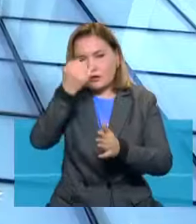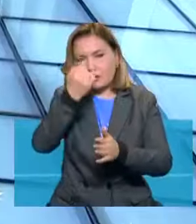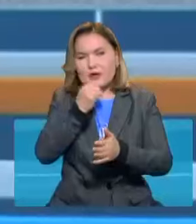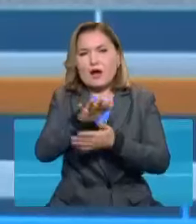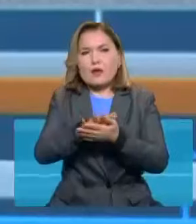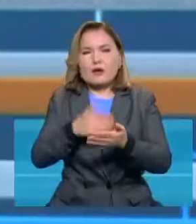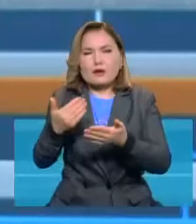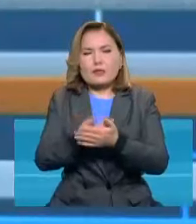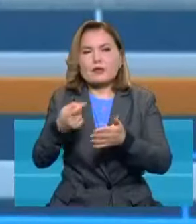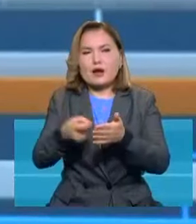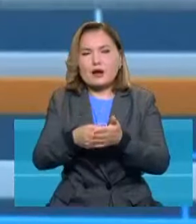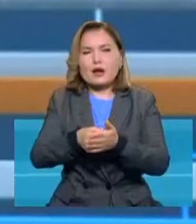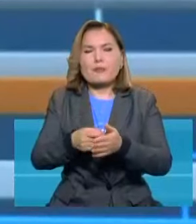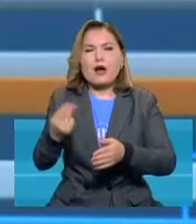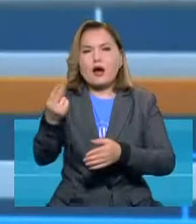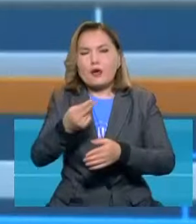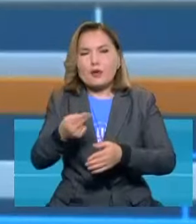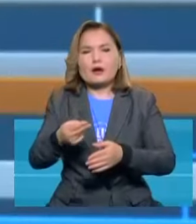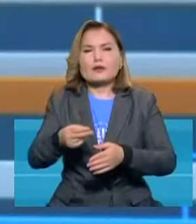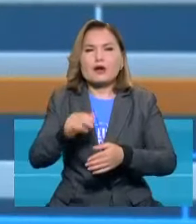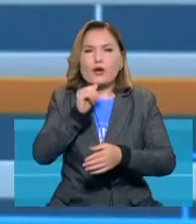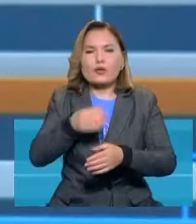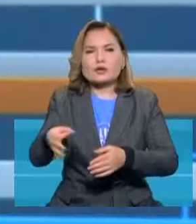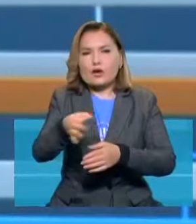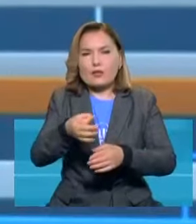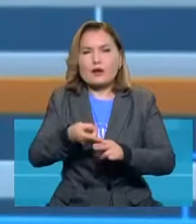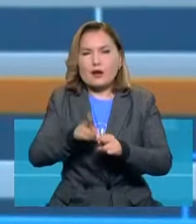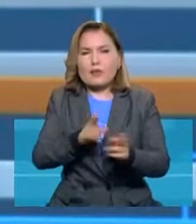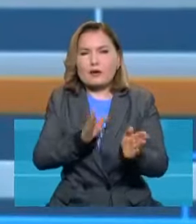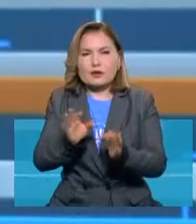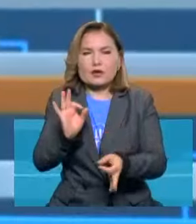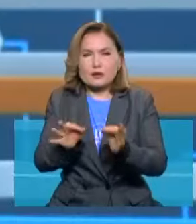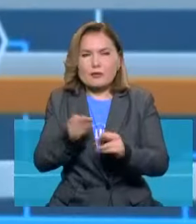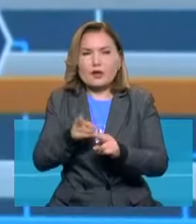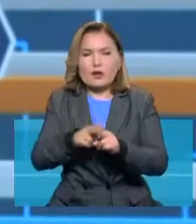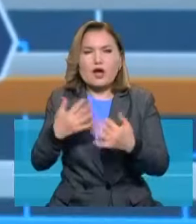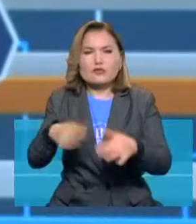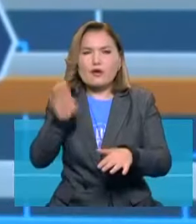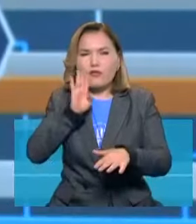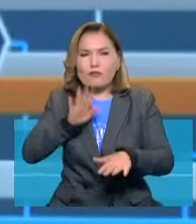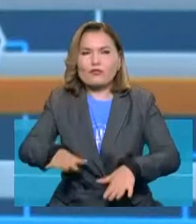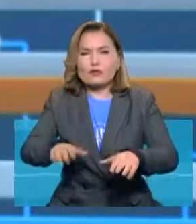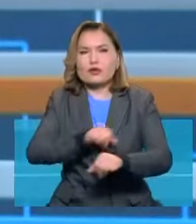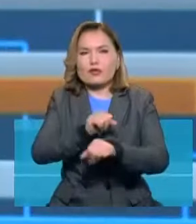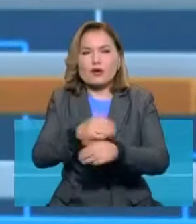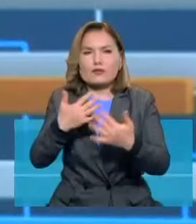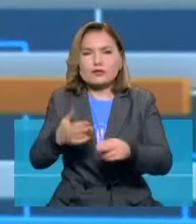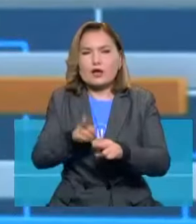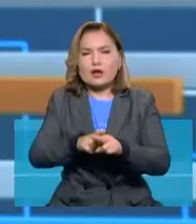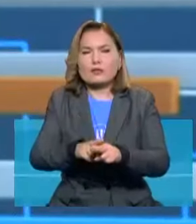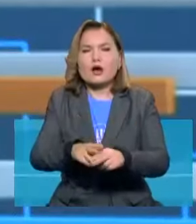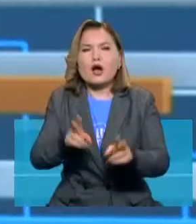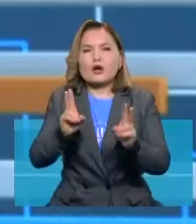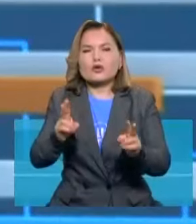На сегодня в Карагандинской, Акмолинской, Костанайской областях обстановка стабилизировалась. Угроза подтопления отступила. Семьям, чьи дома уже